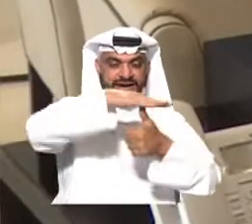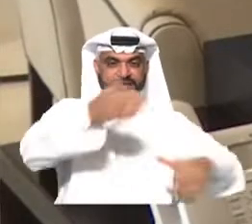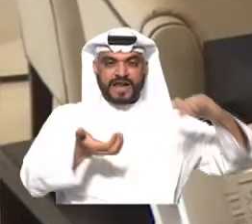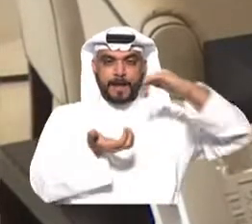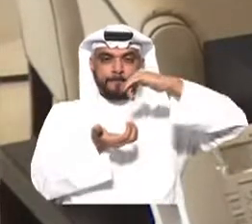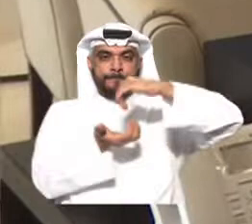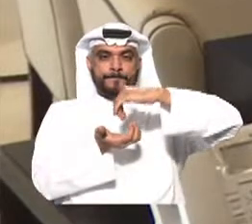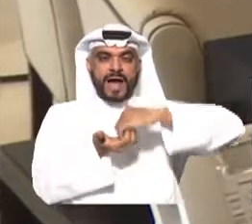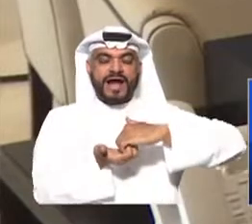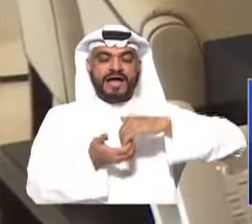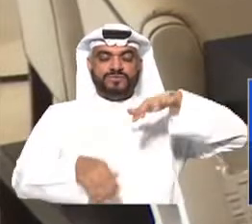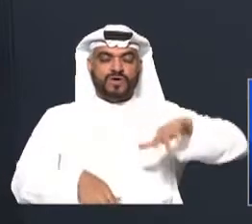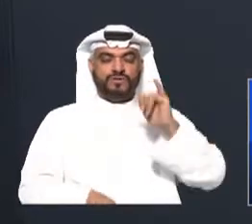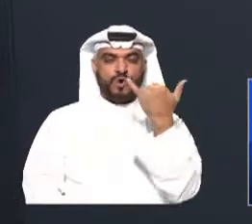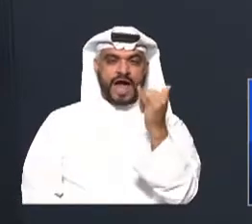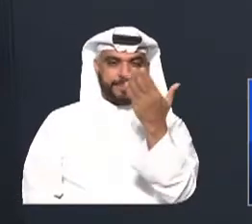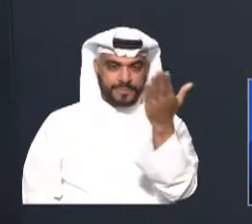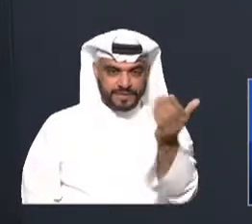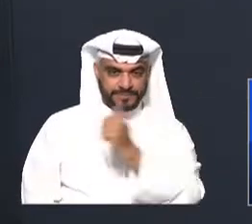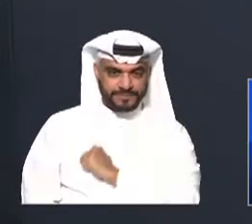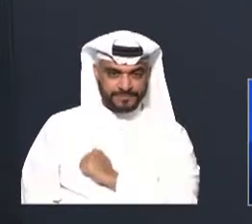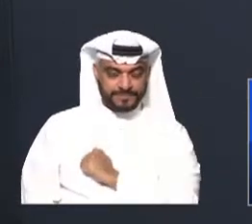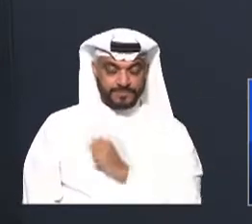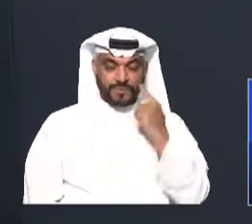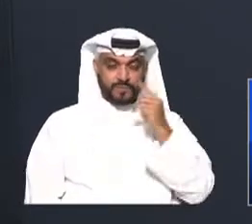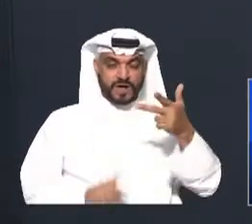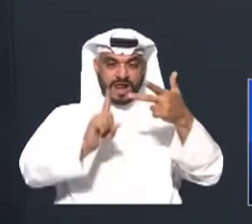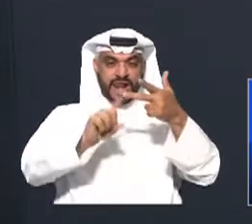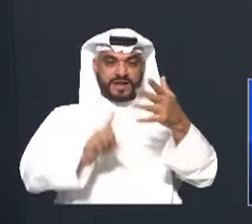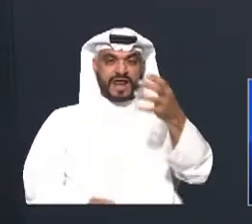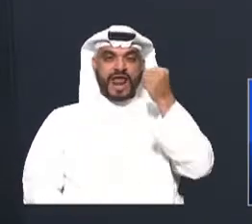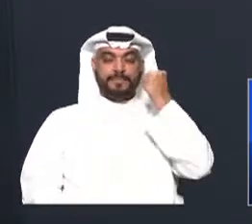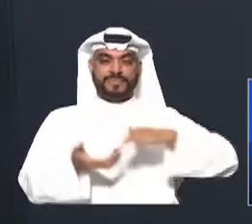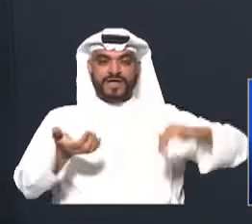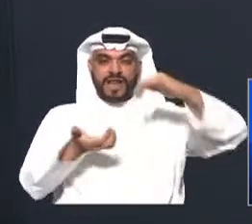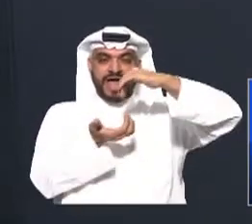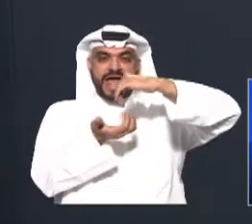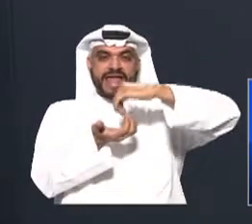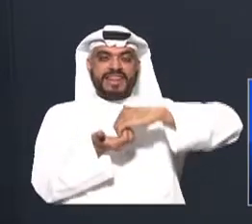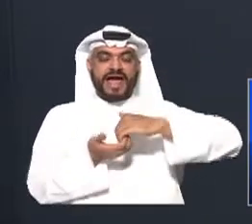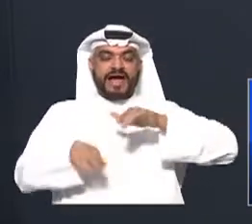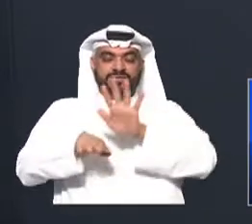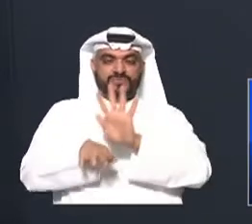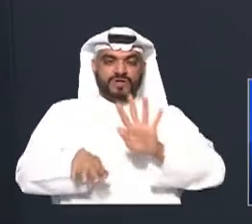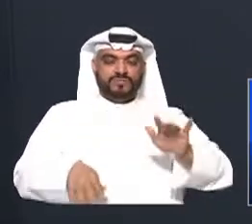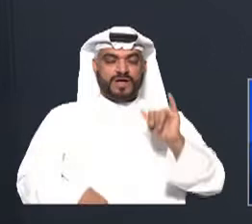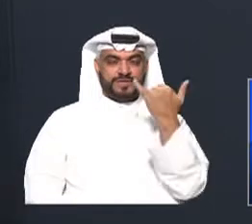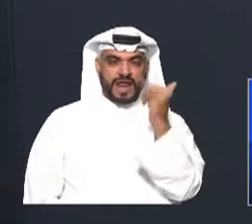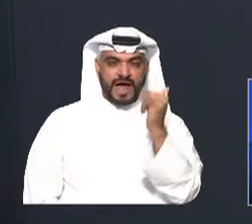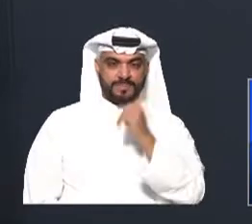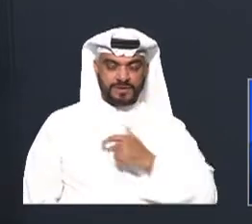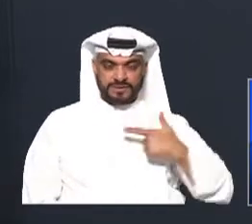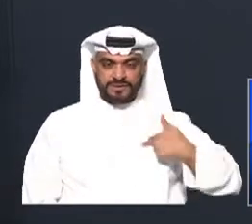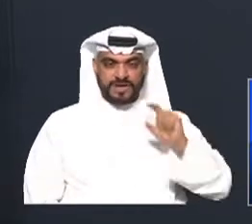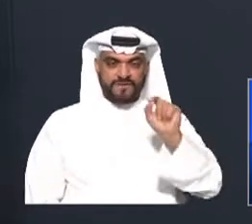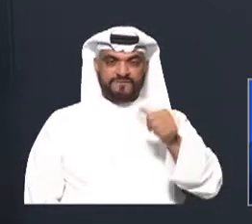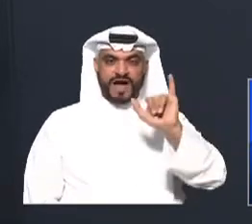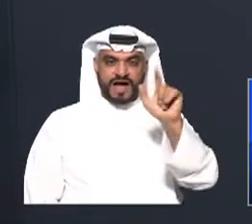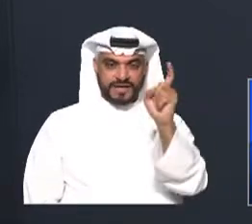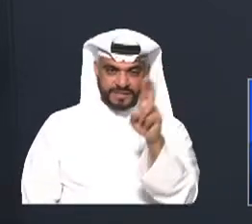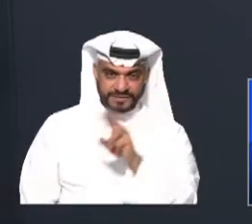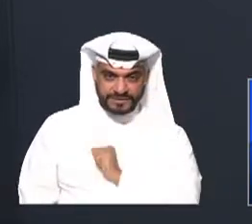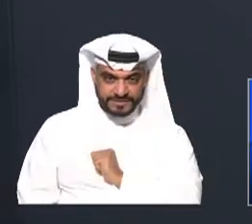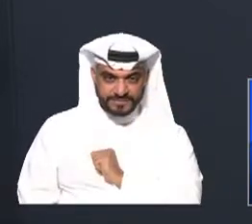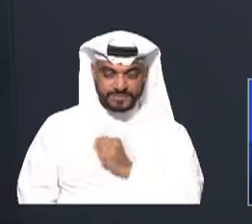الوفود البرلمانية العربية، سعادة الأمين العام للاتحاد البرلماني العربي سيد فايز الشوابكة،